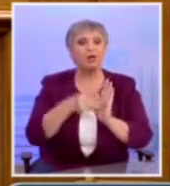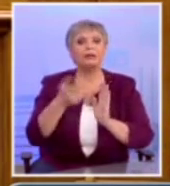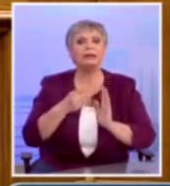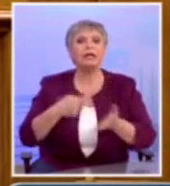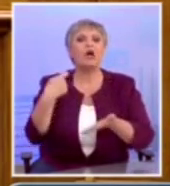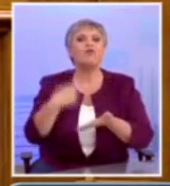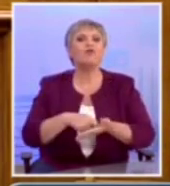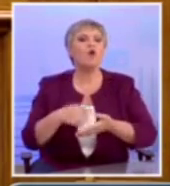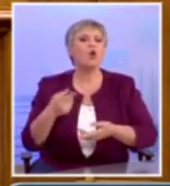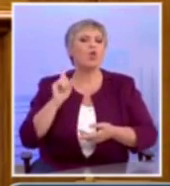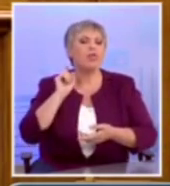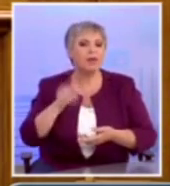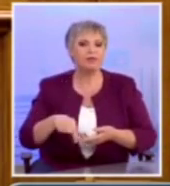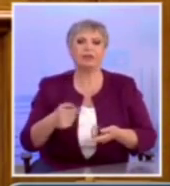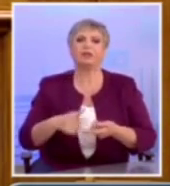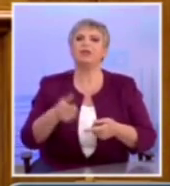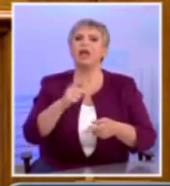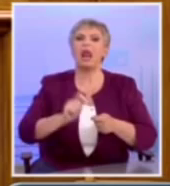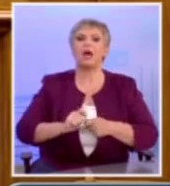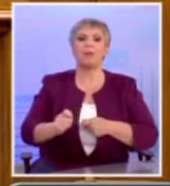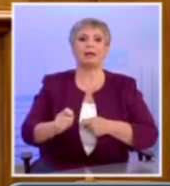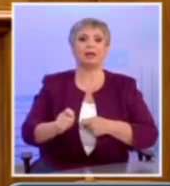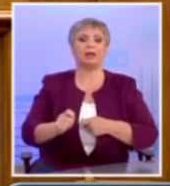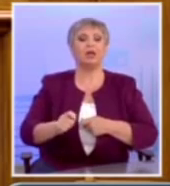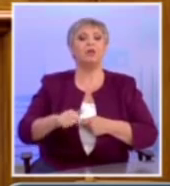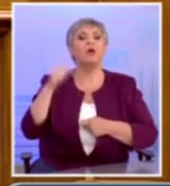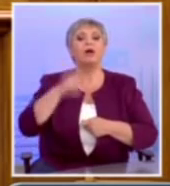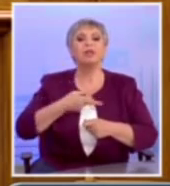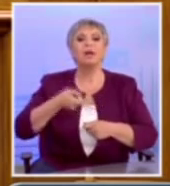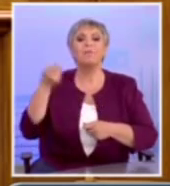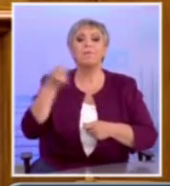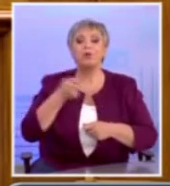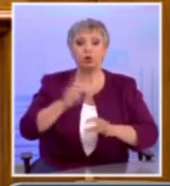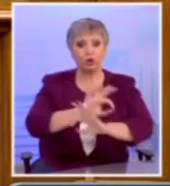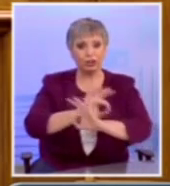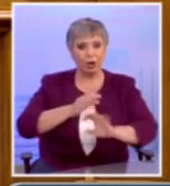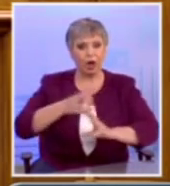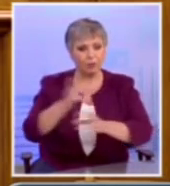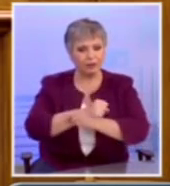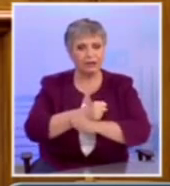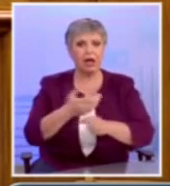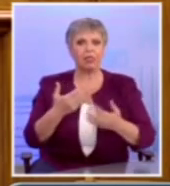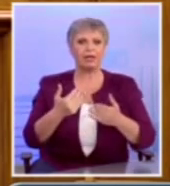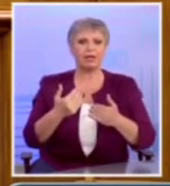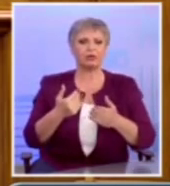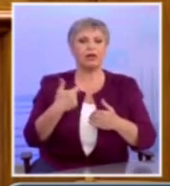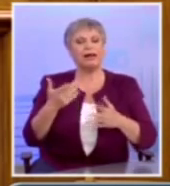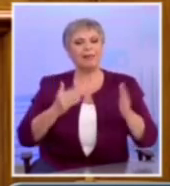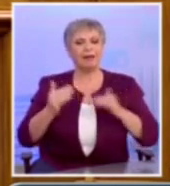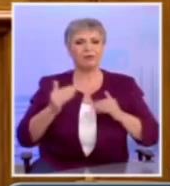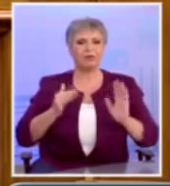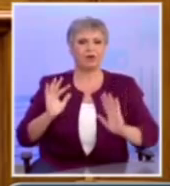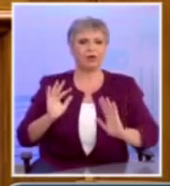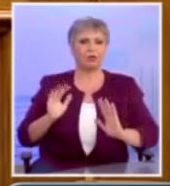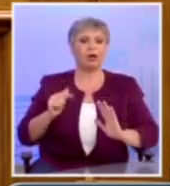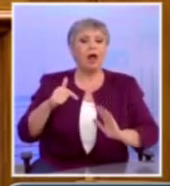μέτρα που είναι, δεν είναι σίγουρα, που δεν βασίζονται πάντως στους συντελεστές. Αυτό πάλι μας αφαιρούσε μας ένα από τα